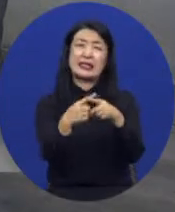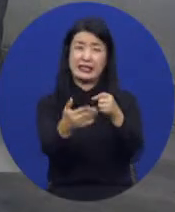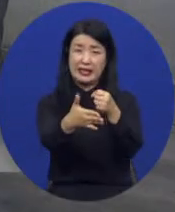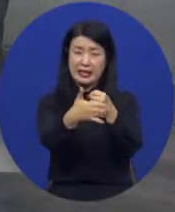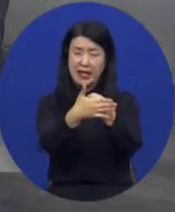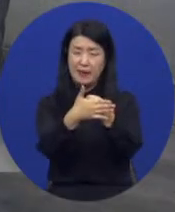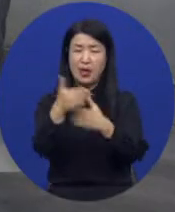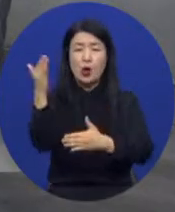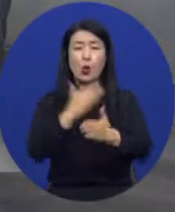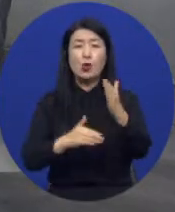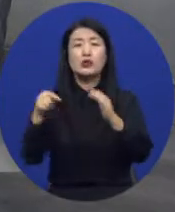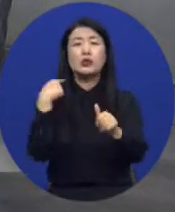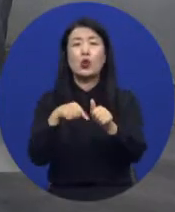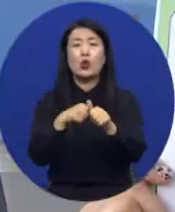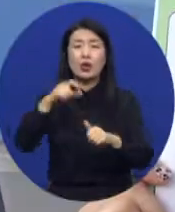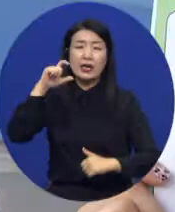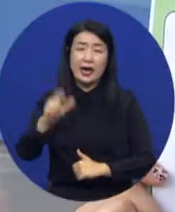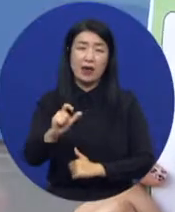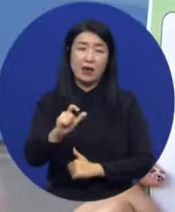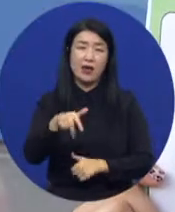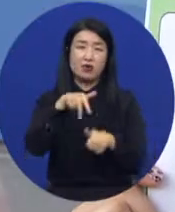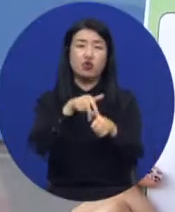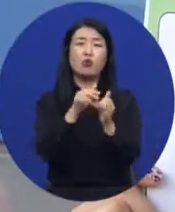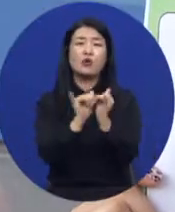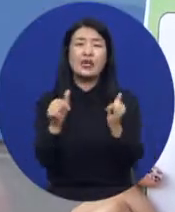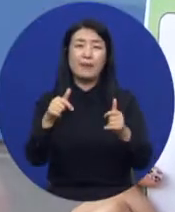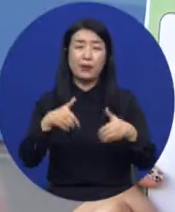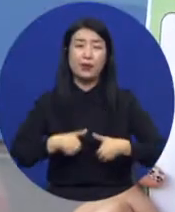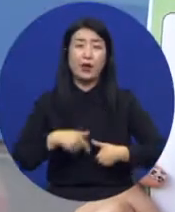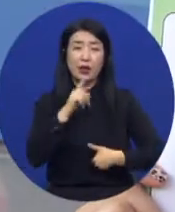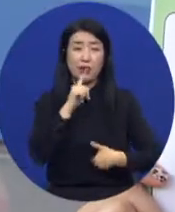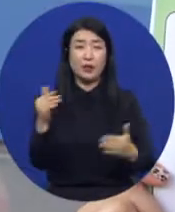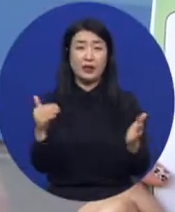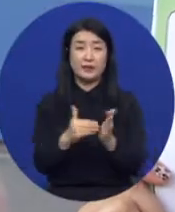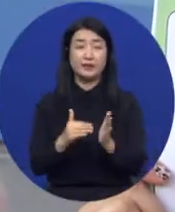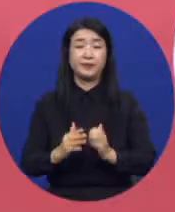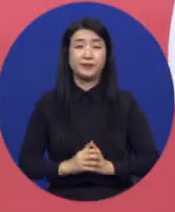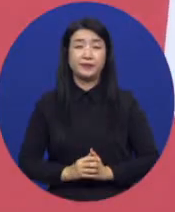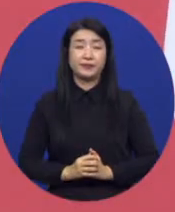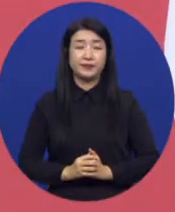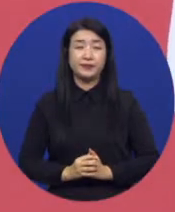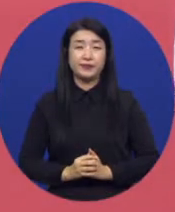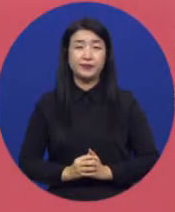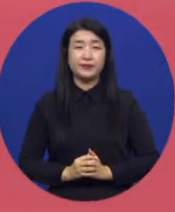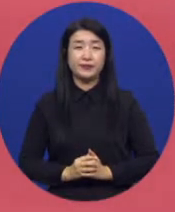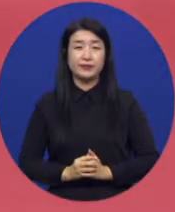공교육을 강화할 수 있는 후보자가 필요하다고 주장했습니다.